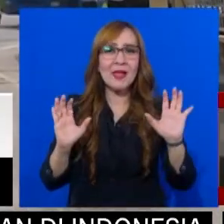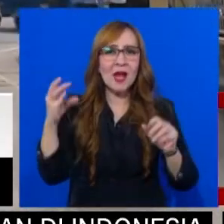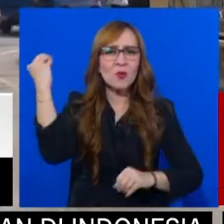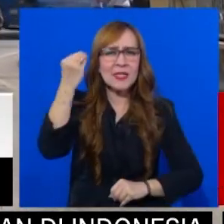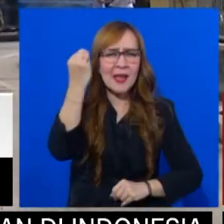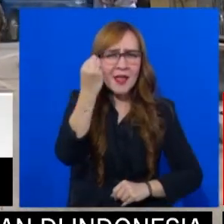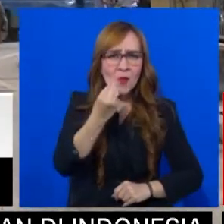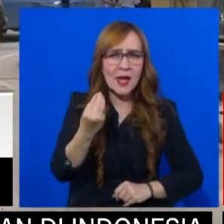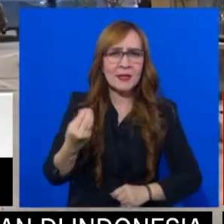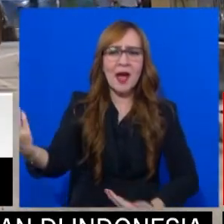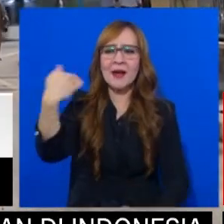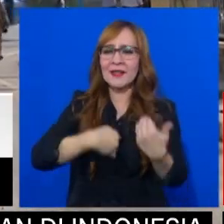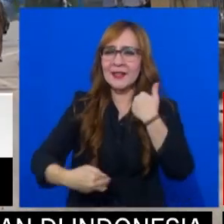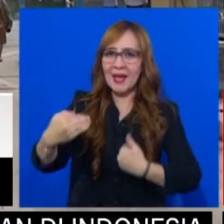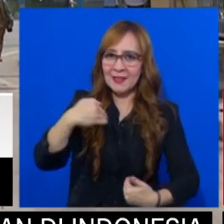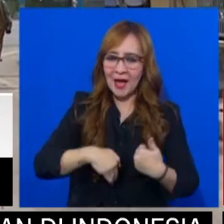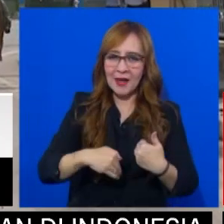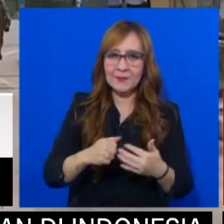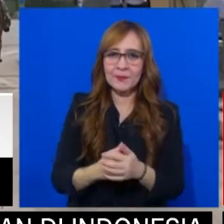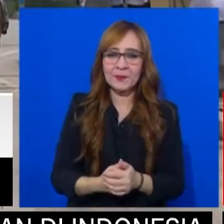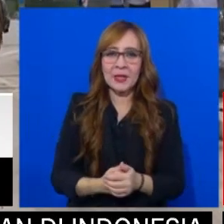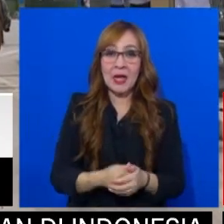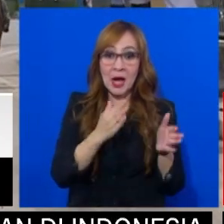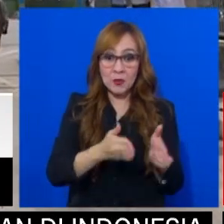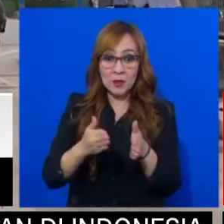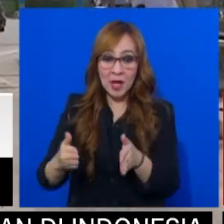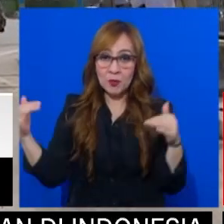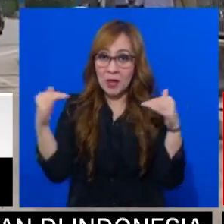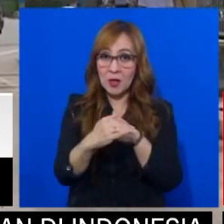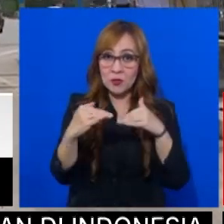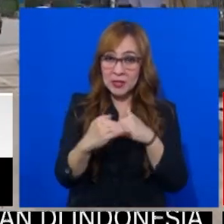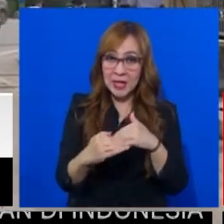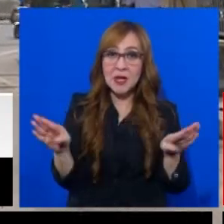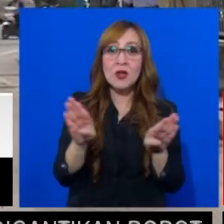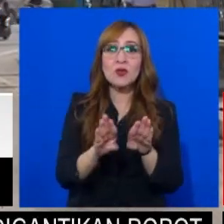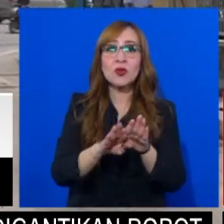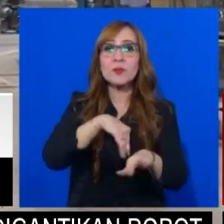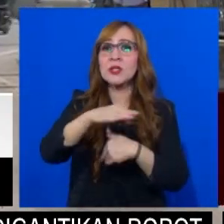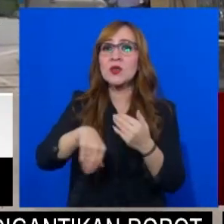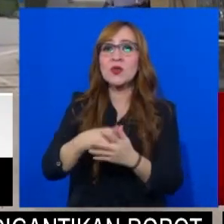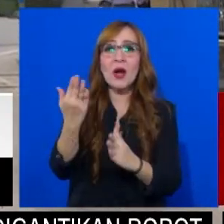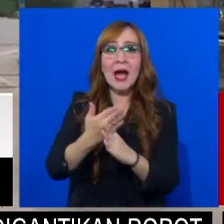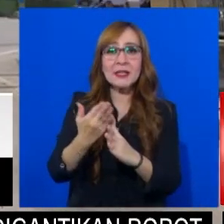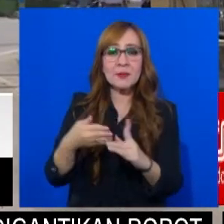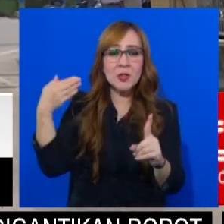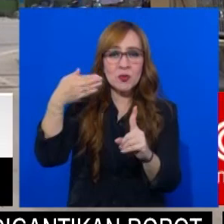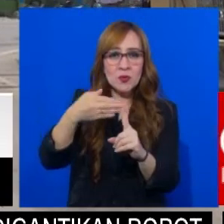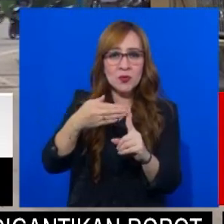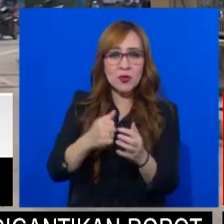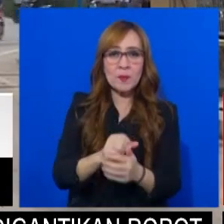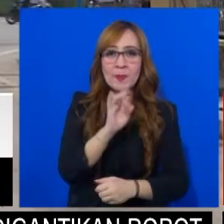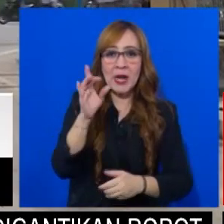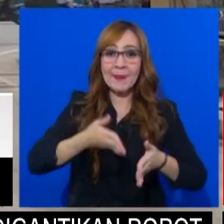datang. Rekayasa lalu lintas dengan menutup seluruh akses jalan masuk yang menuju Jalan Sisingamangaraja, Jalan DI